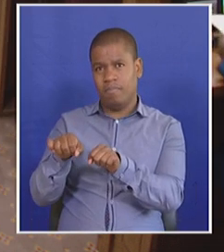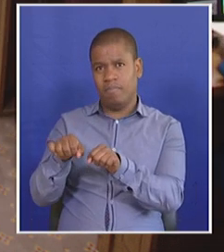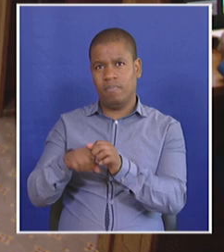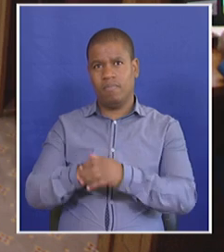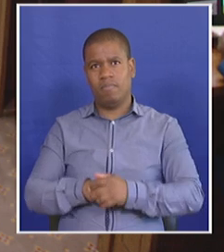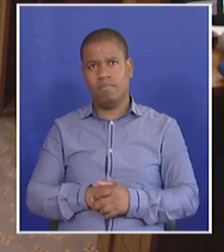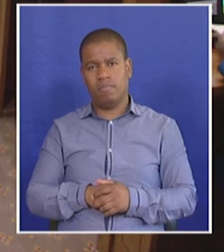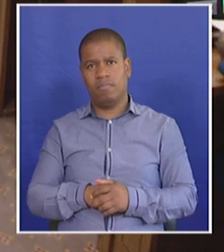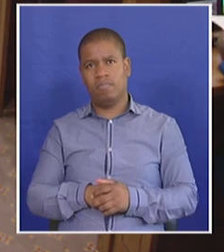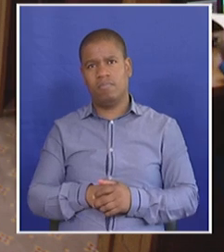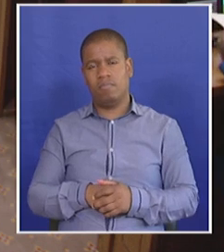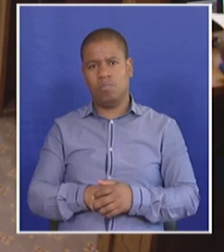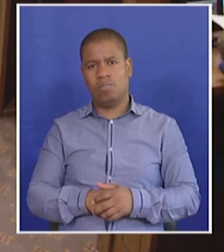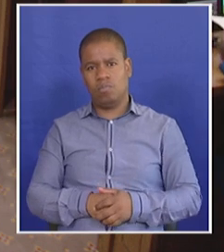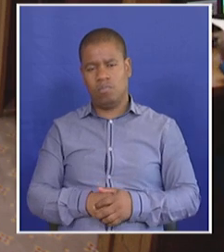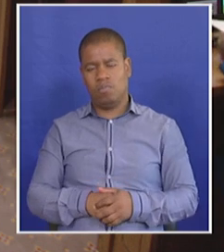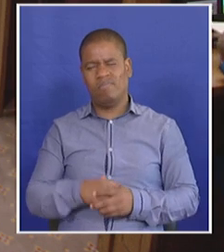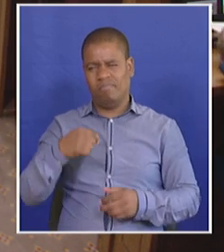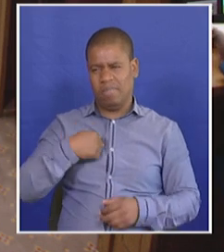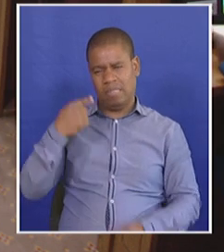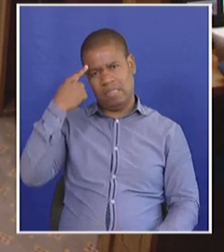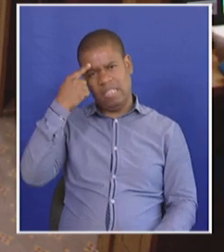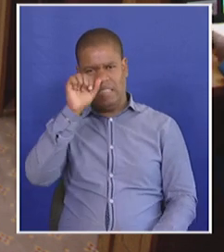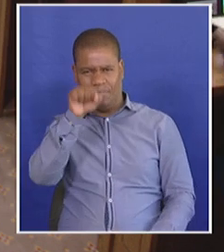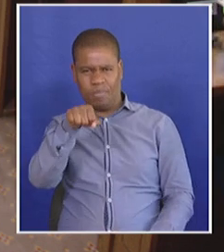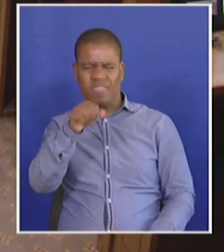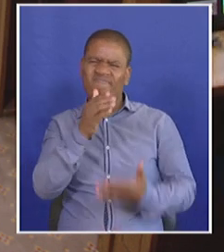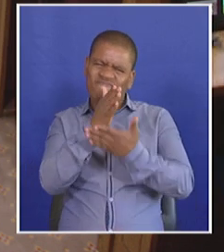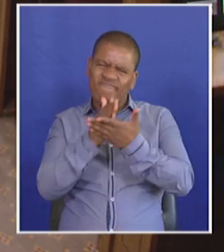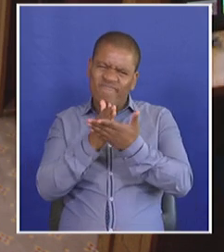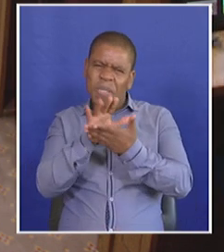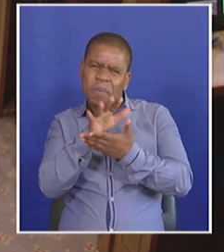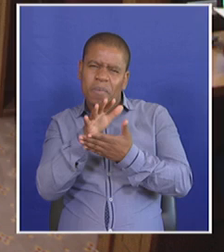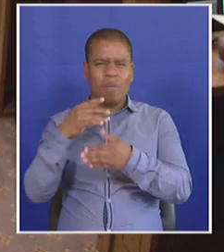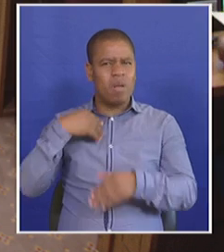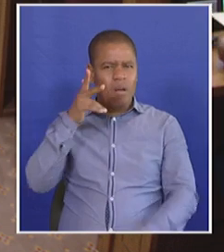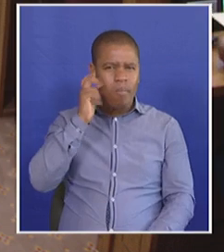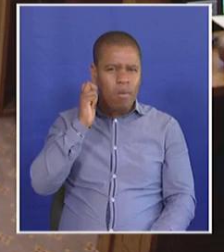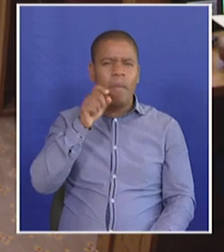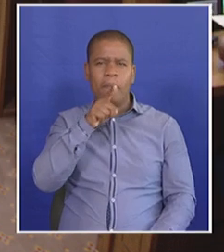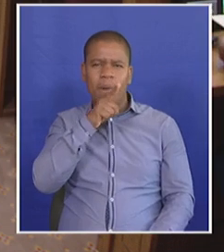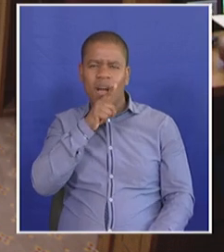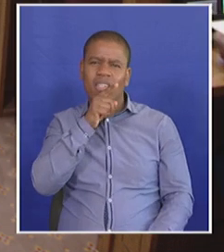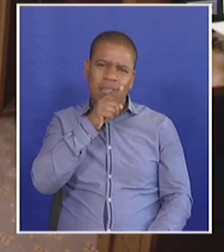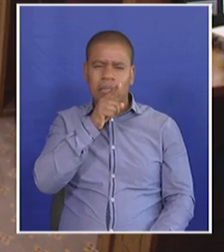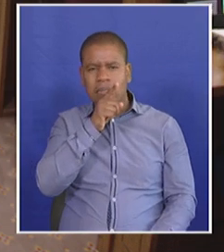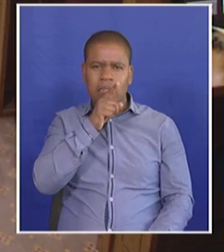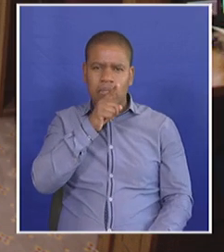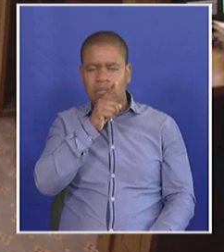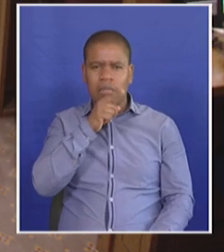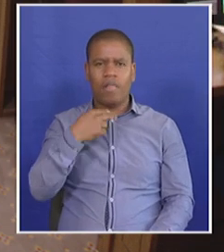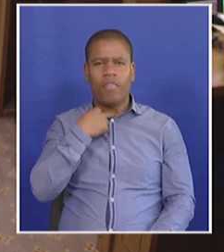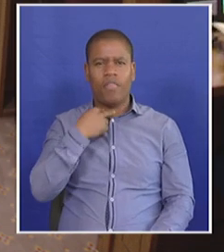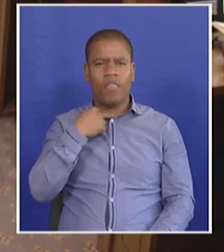I think I had some part of it, Honorable Chair. I was battling to find the